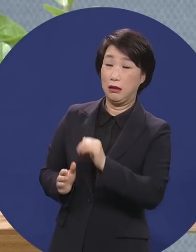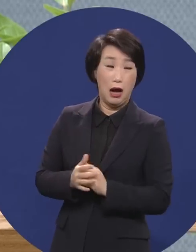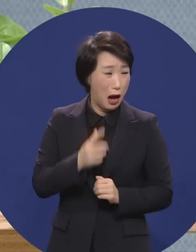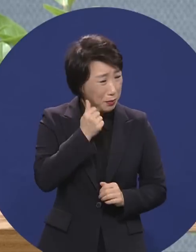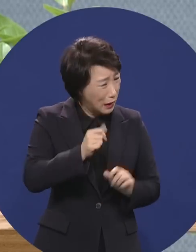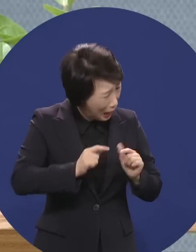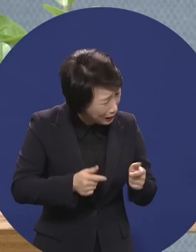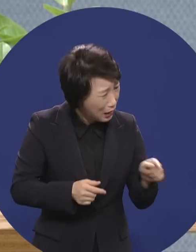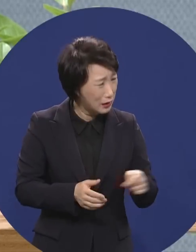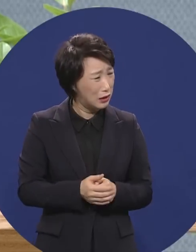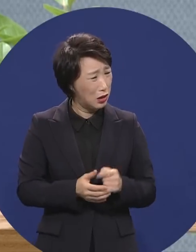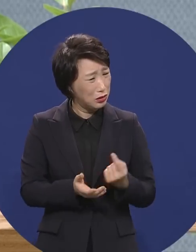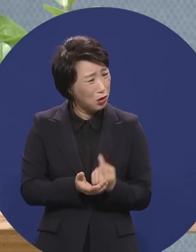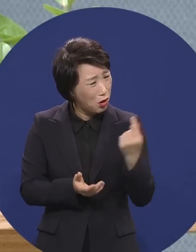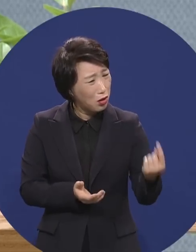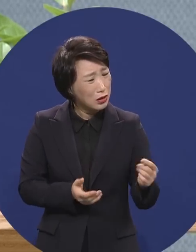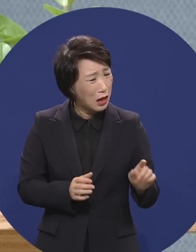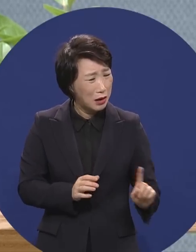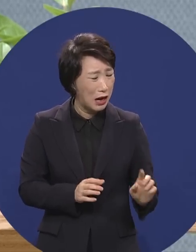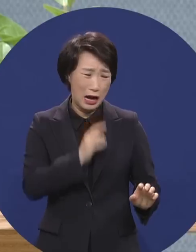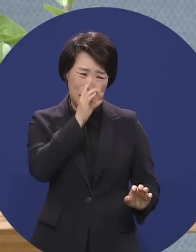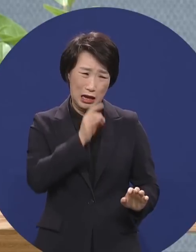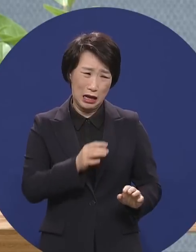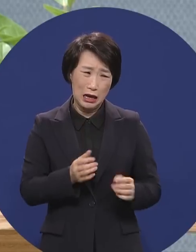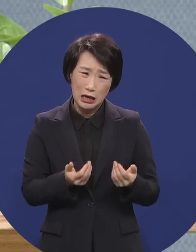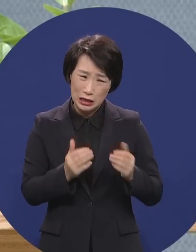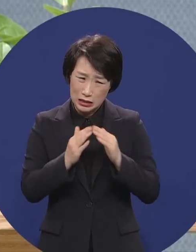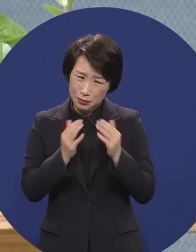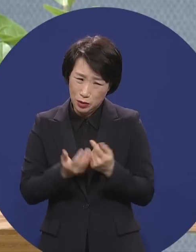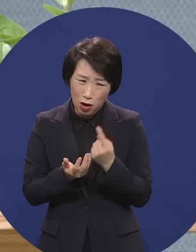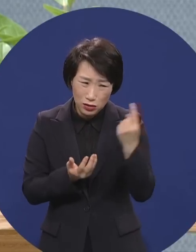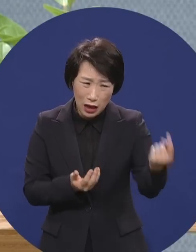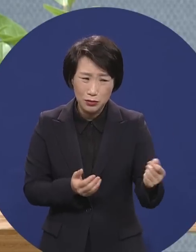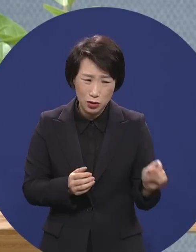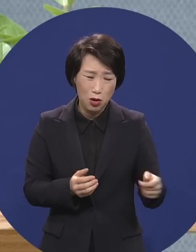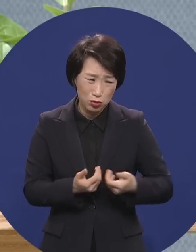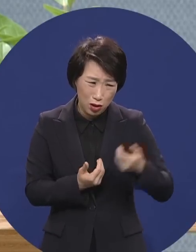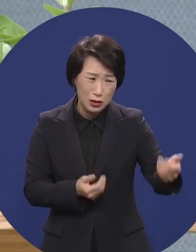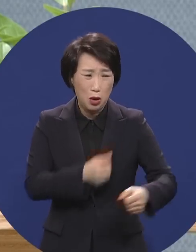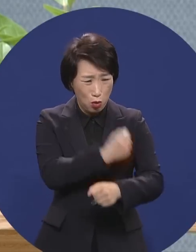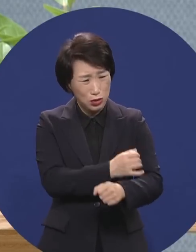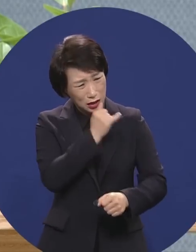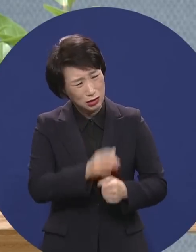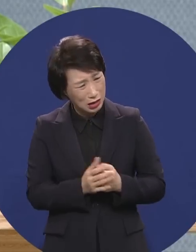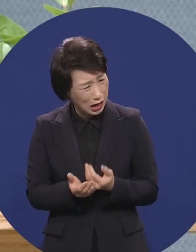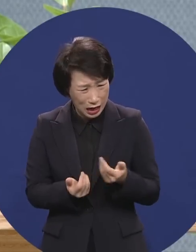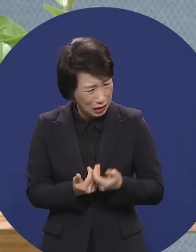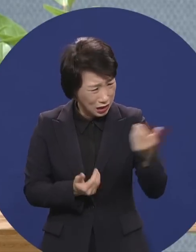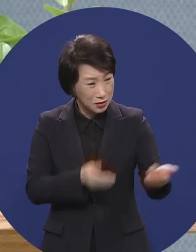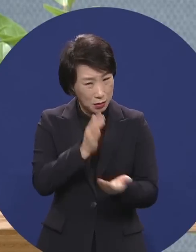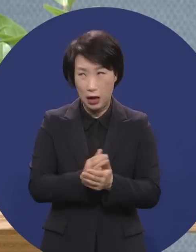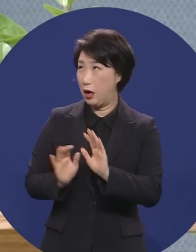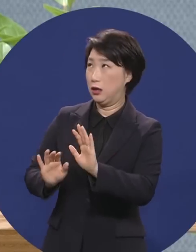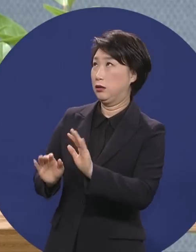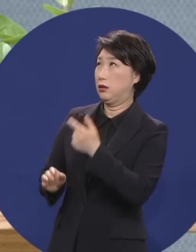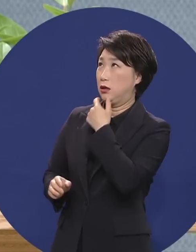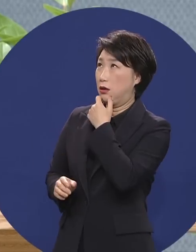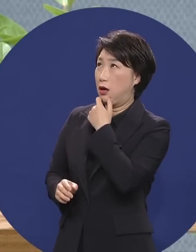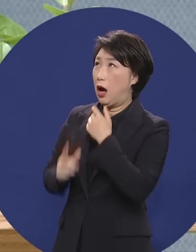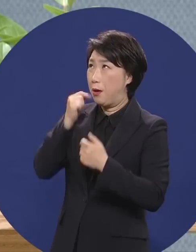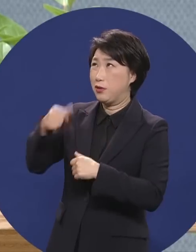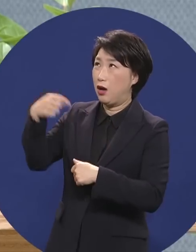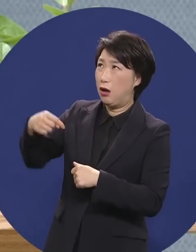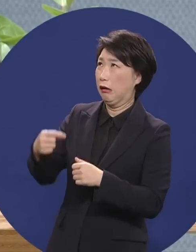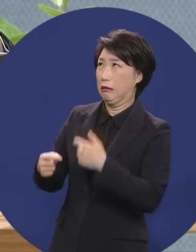아니다. 네가 집에 있어야지 나가면 고통고통 당한다. 나가지 마라. 아니요, 난 집에서 아버지 간섭이 더